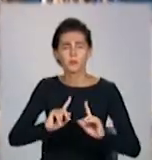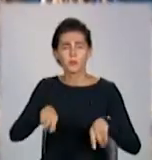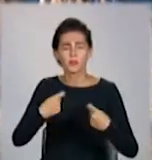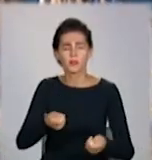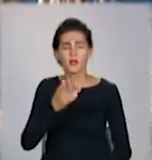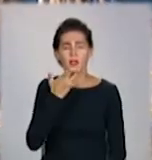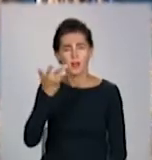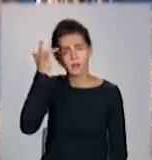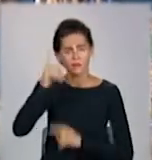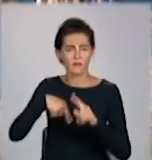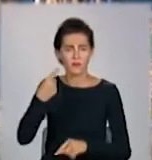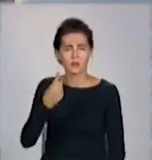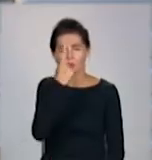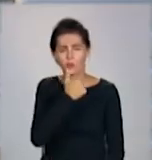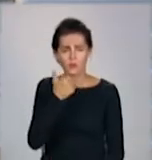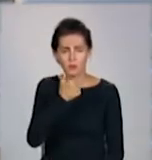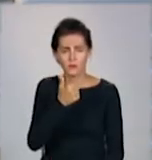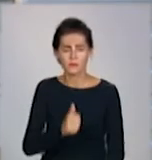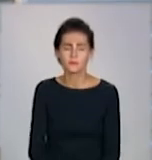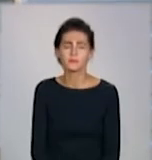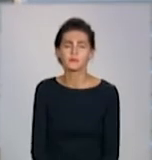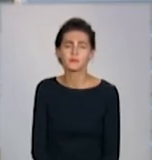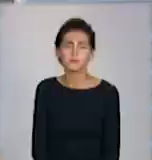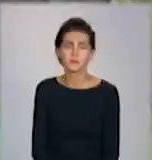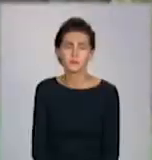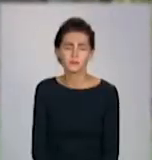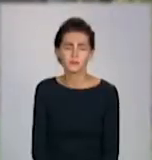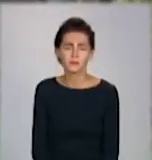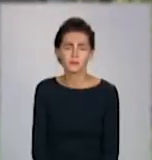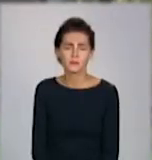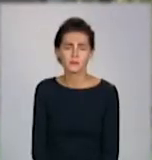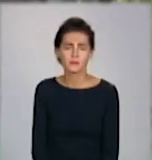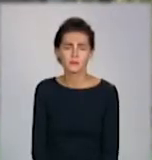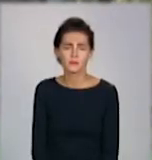влітку наступного року. Максим Чумак, Сергій Чакригін, телеканал «Донбас».